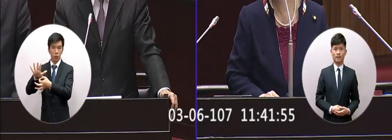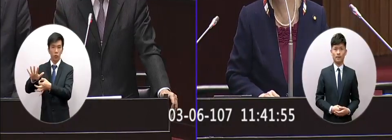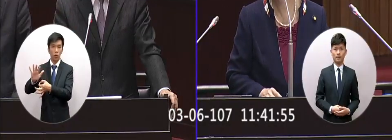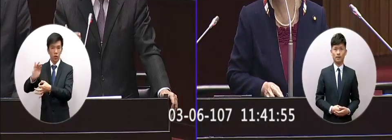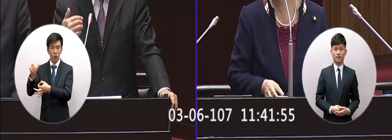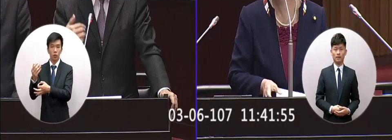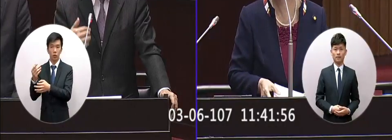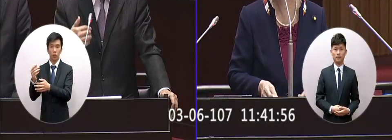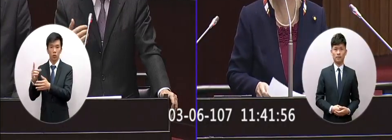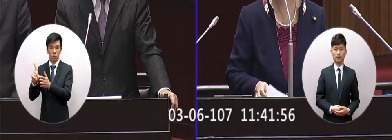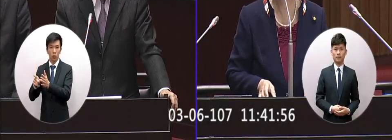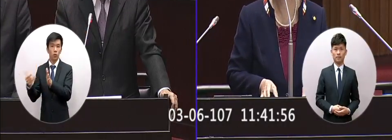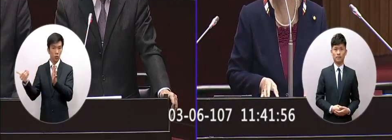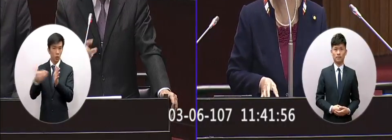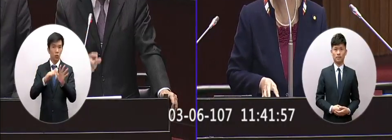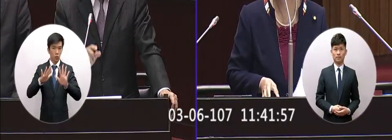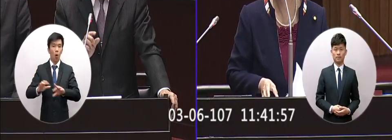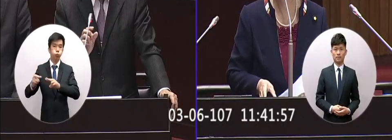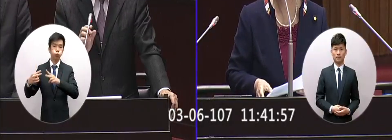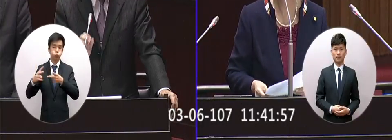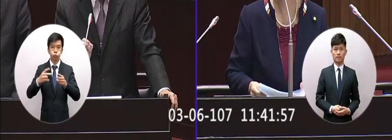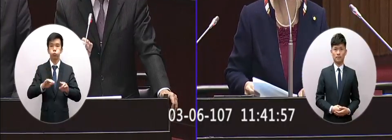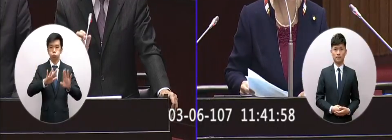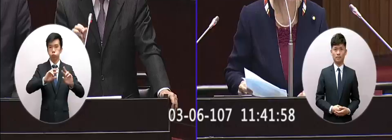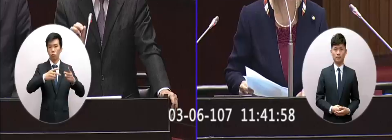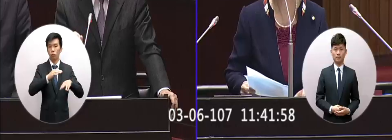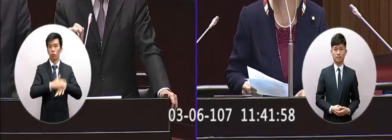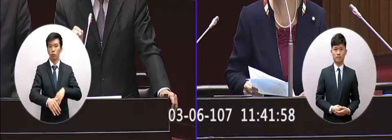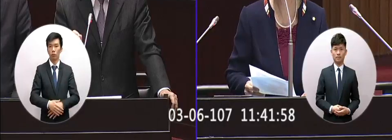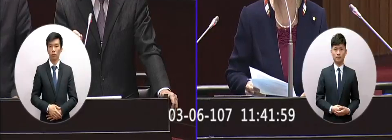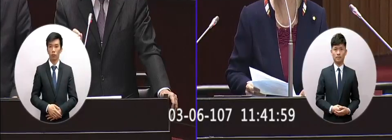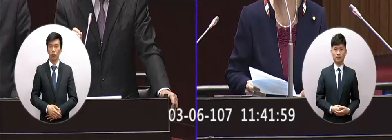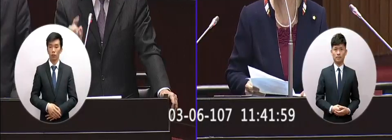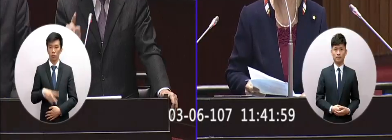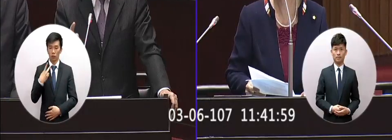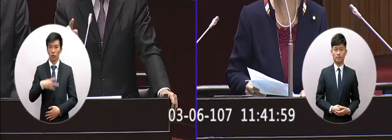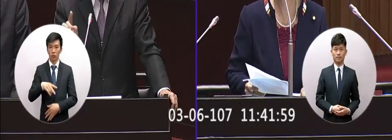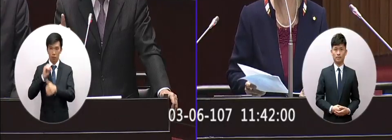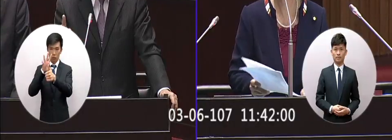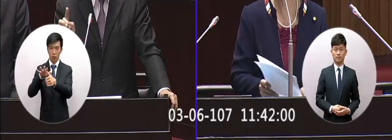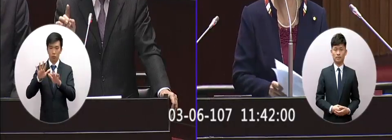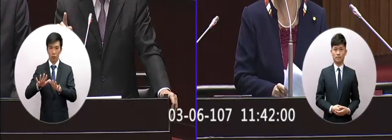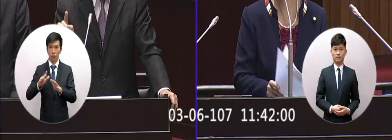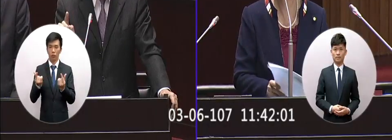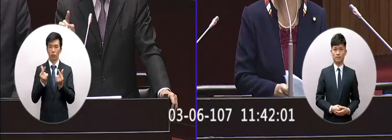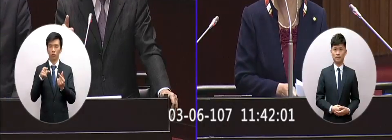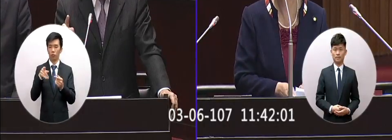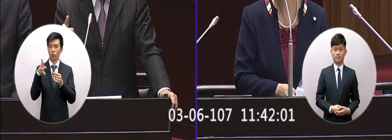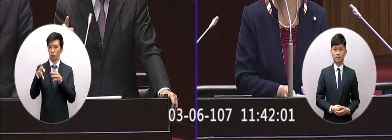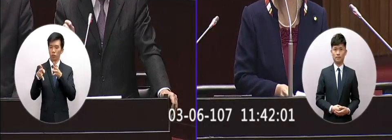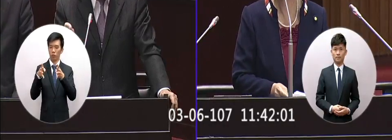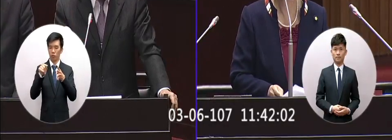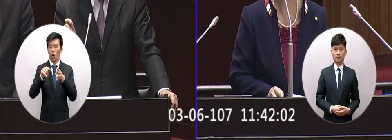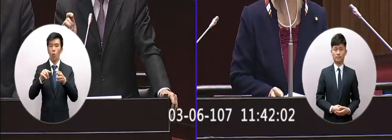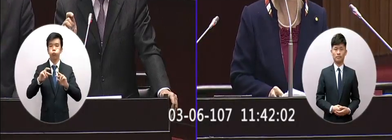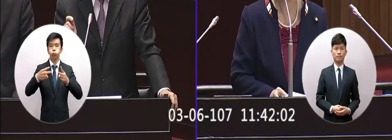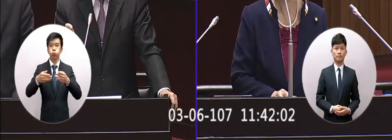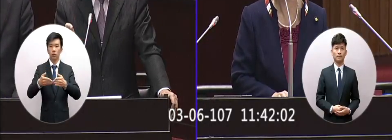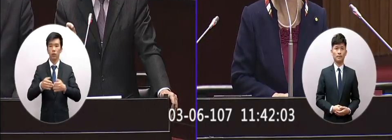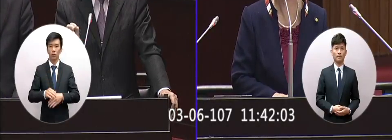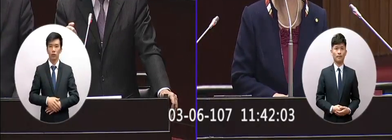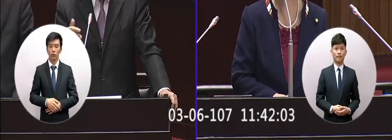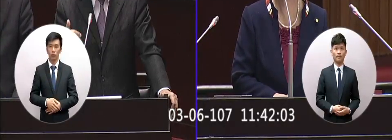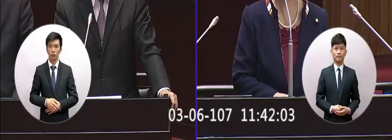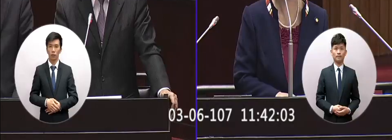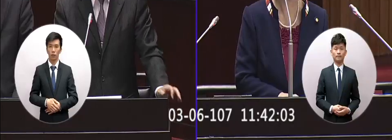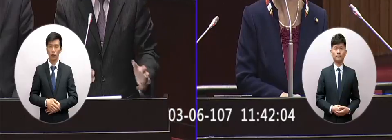进要去做检讨，这是教育部应该去做。那也跟委员报告，目前我们会紧速的，像这个词已经做了一个修正。那另外